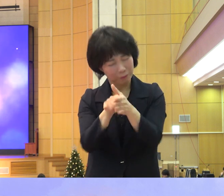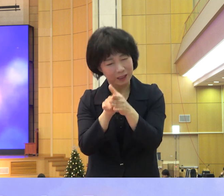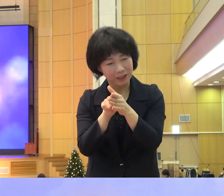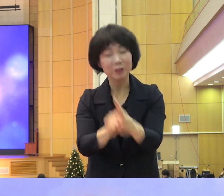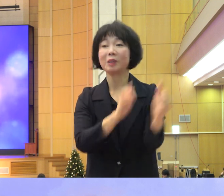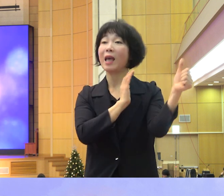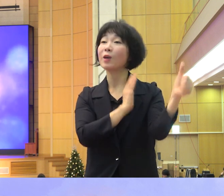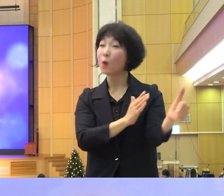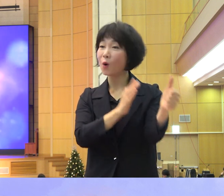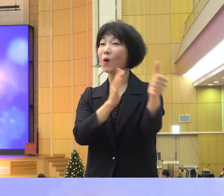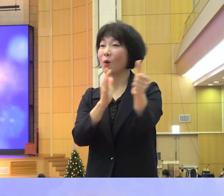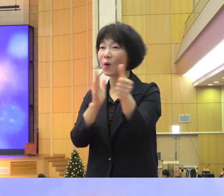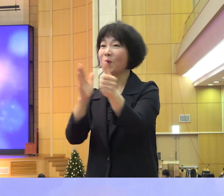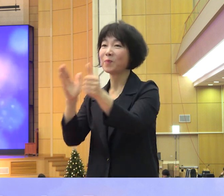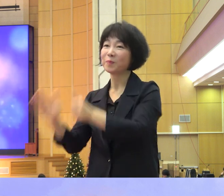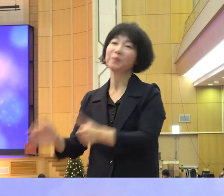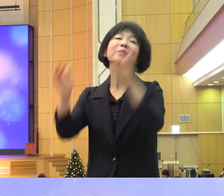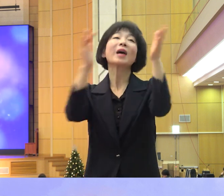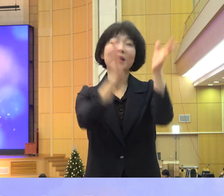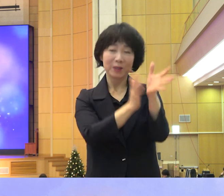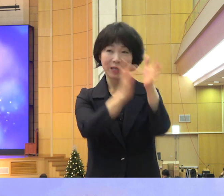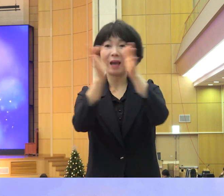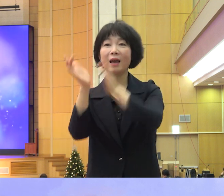예수 믿으세요.